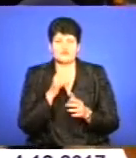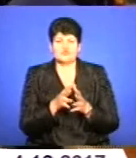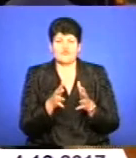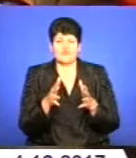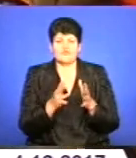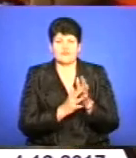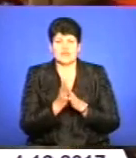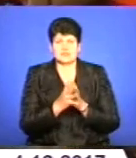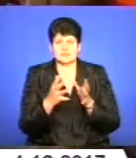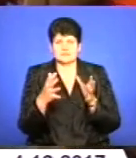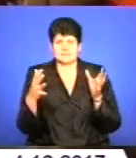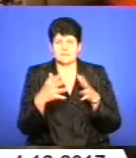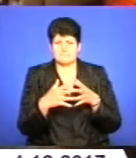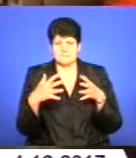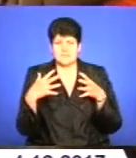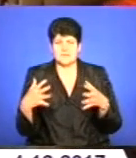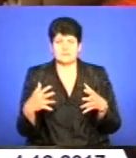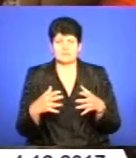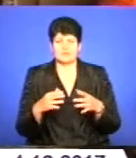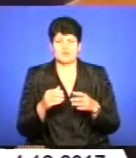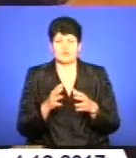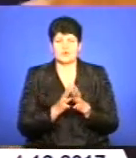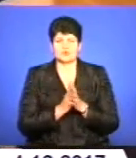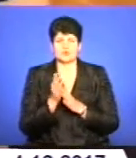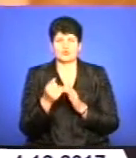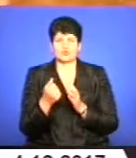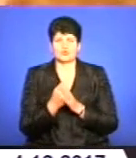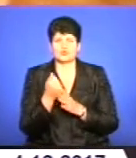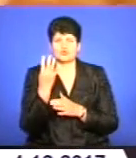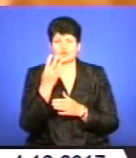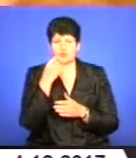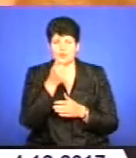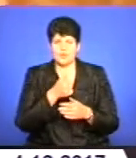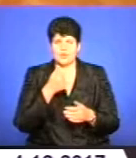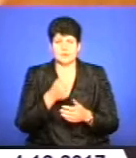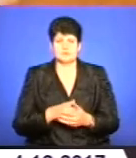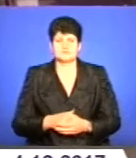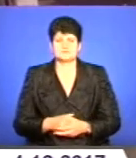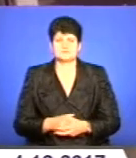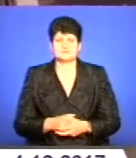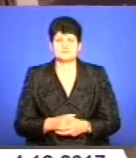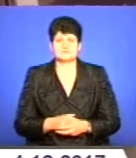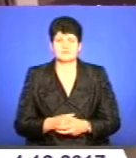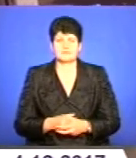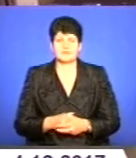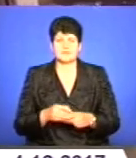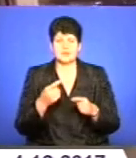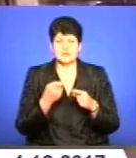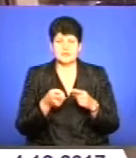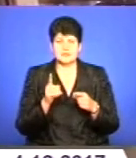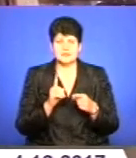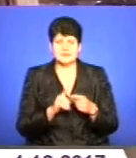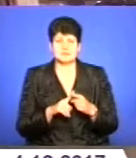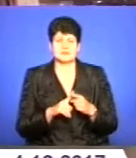іще більшим, адже мейн-куни формуються до 4 років. Участь у виставці Юстус бере вчетверте. Це аборигена порода.